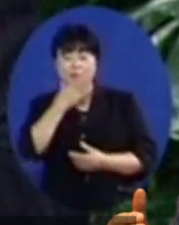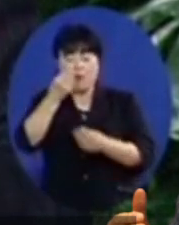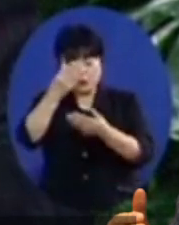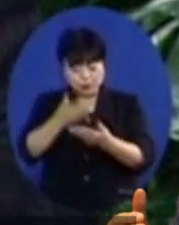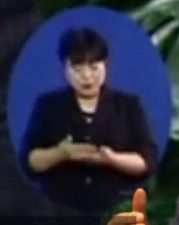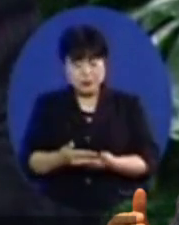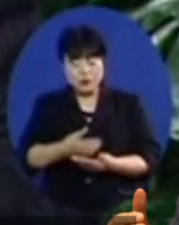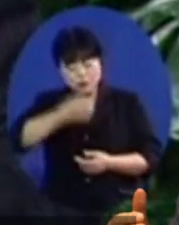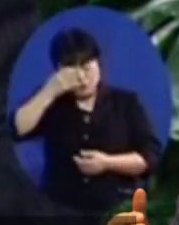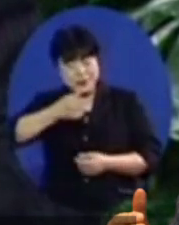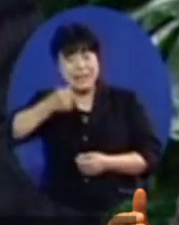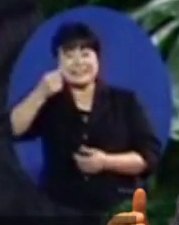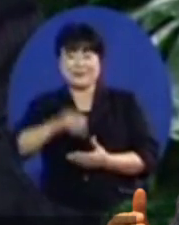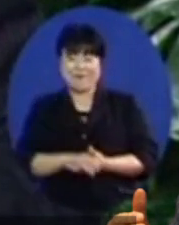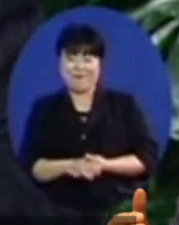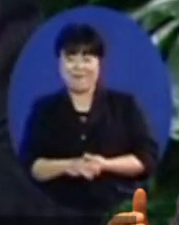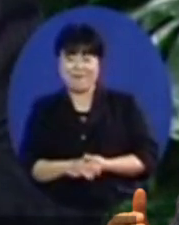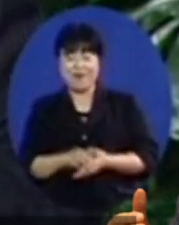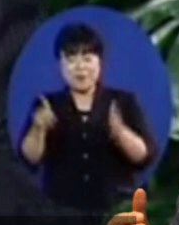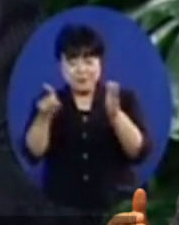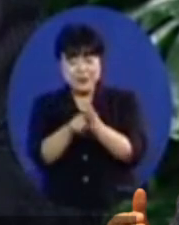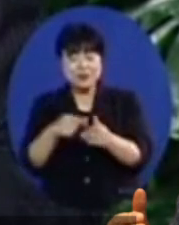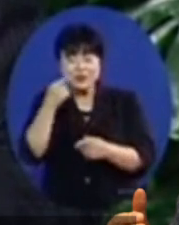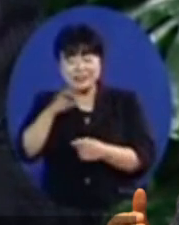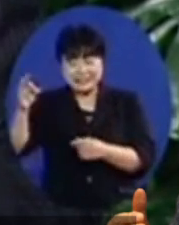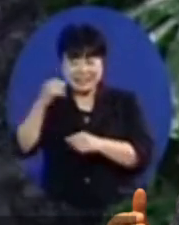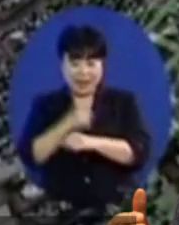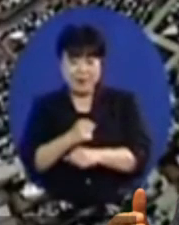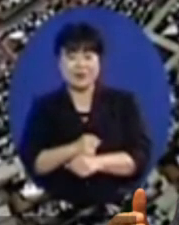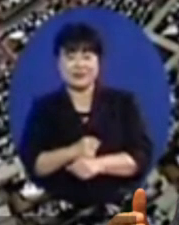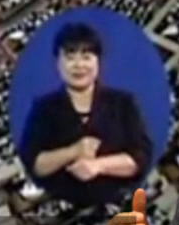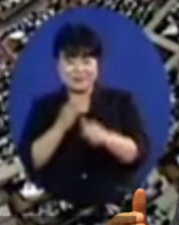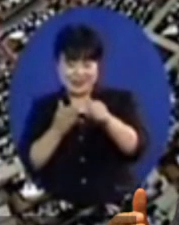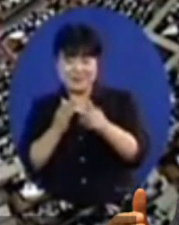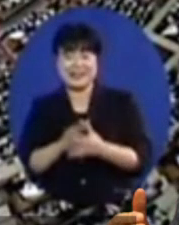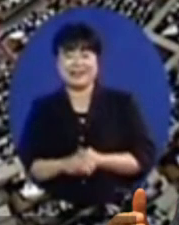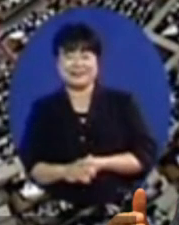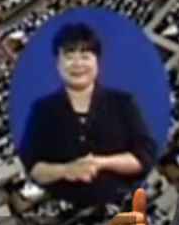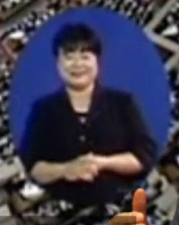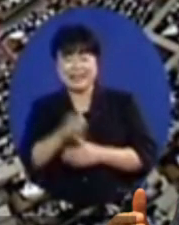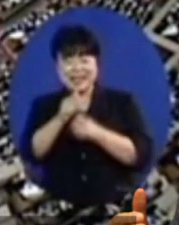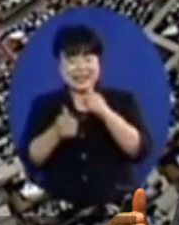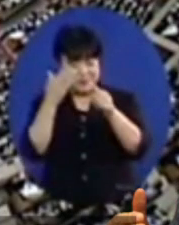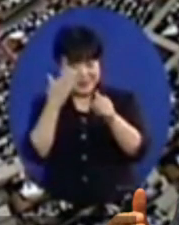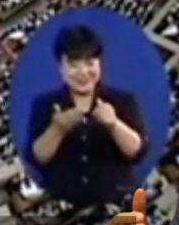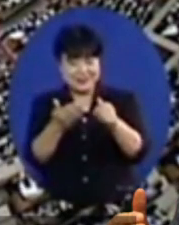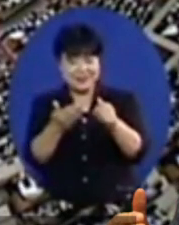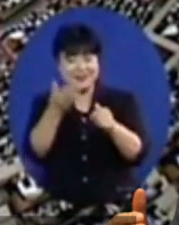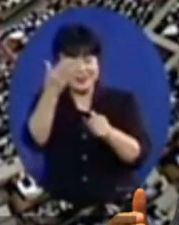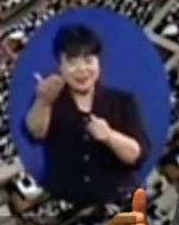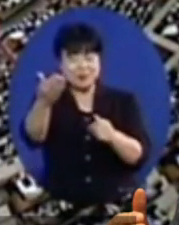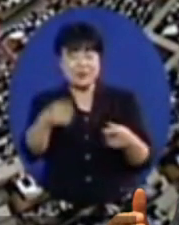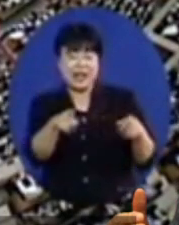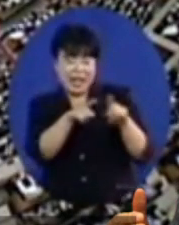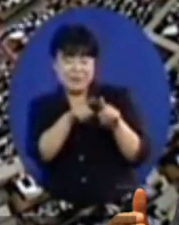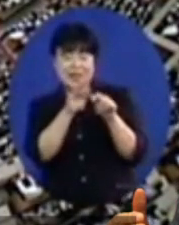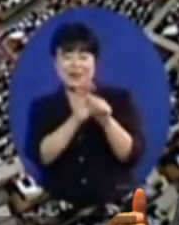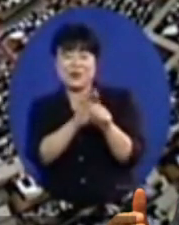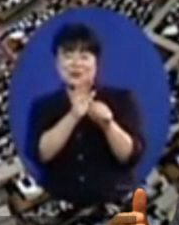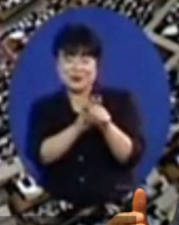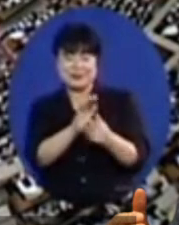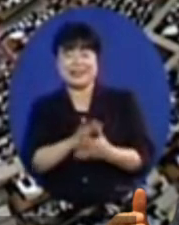것을 꿈꾸시고 믿고 입으로 시인하고 나가십시오. 하나님께서 여러분과 같이 해 주시는